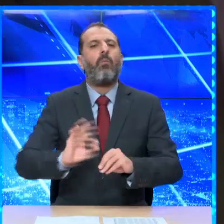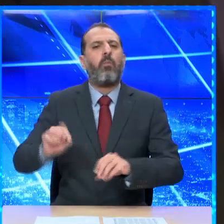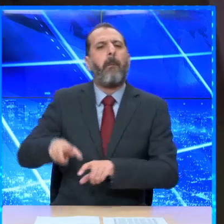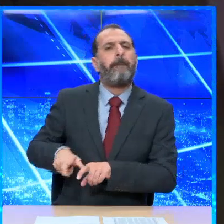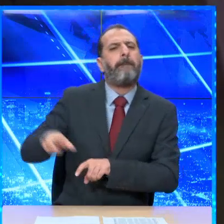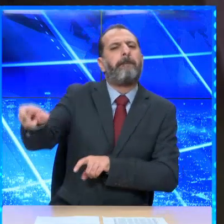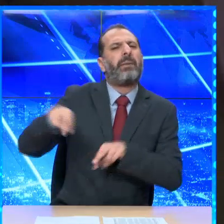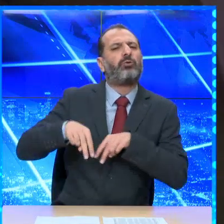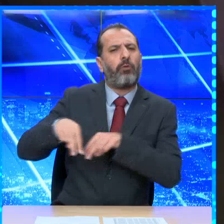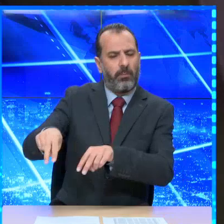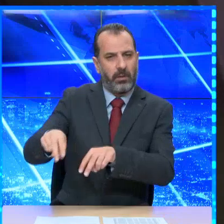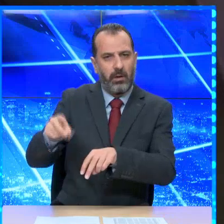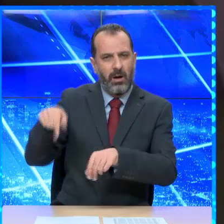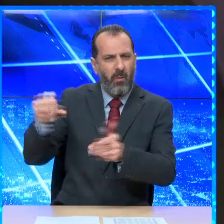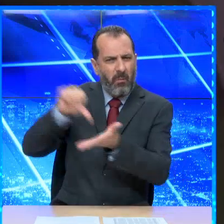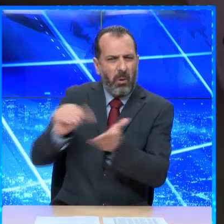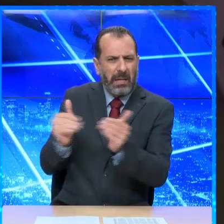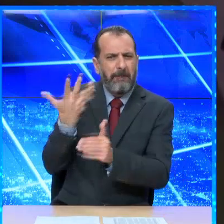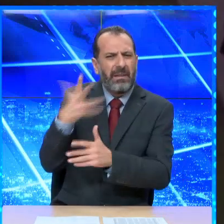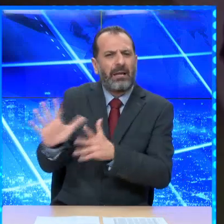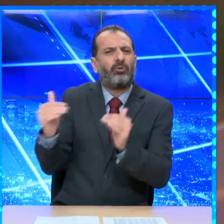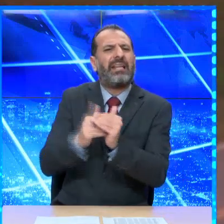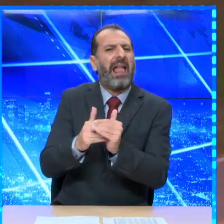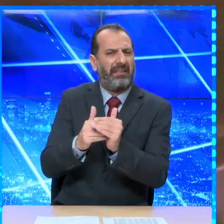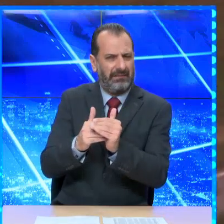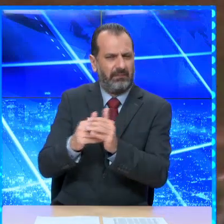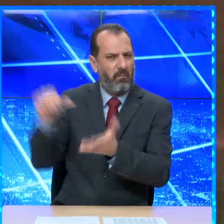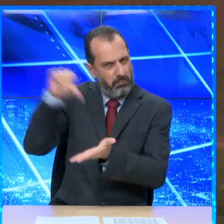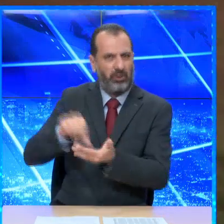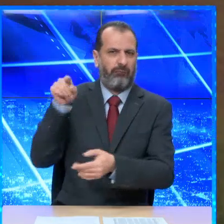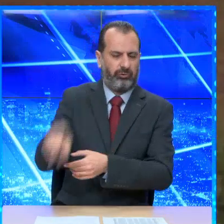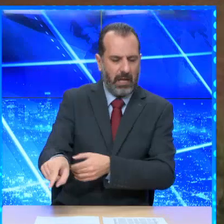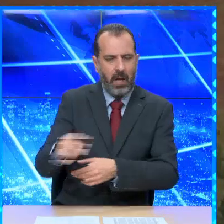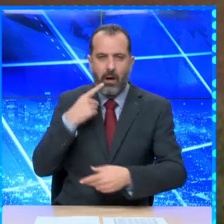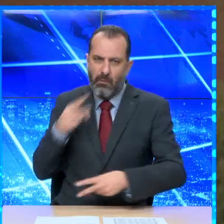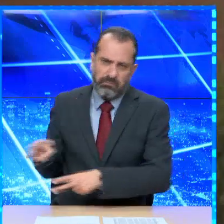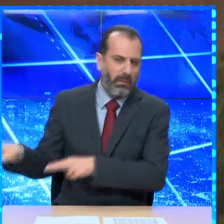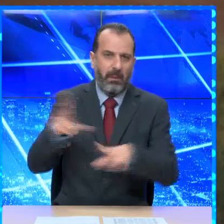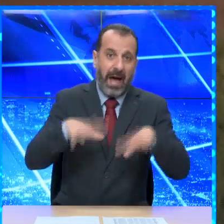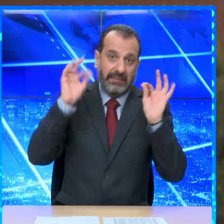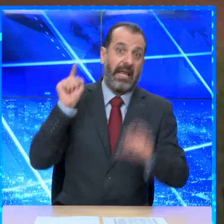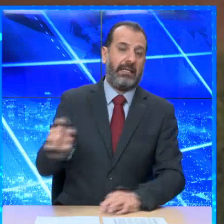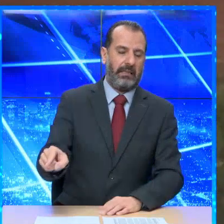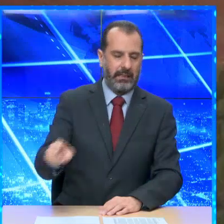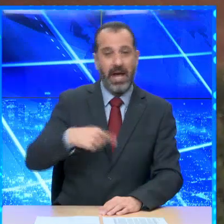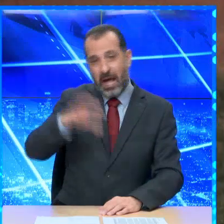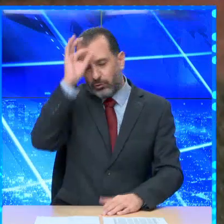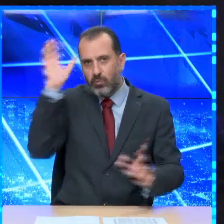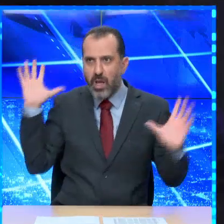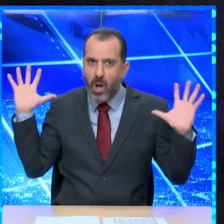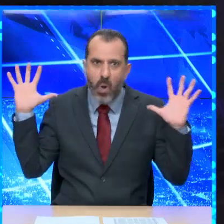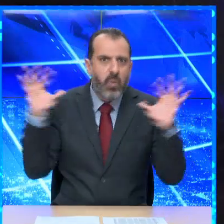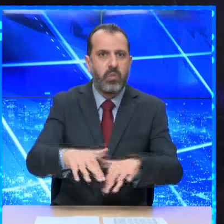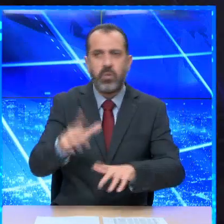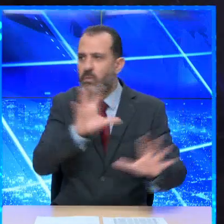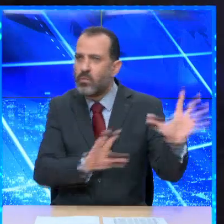σχεδόν 500.000 κατοίκων και πρωτεύουσα της Βόρειας Καρολίνας. Ισχυρή δύναμη της αστυνομίας αναπτύχθηκε στην περιοχή για να εντοπίσει